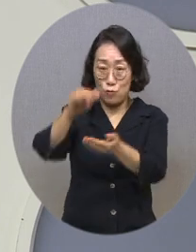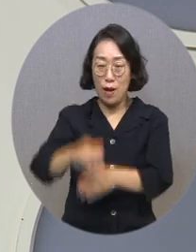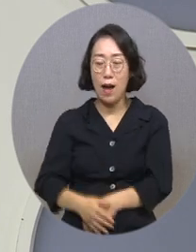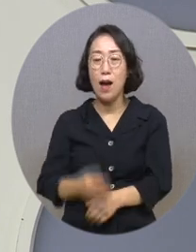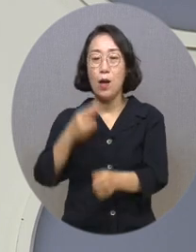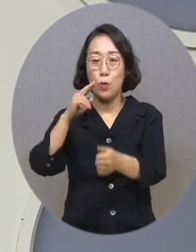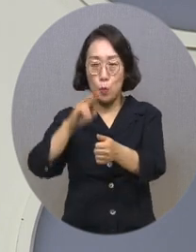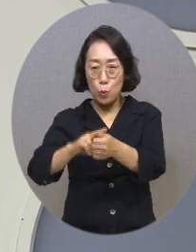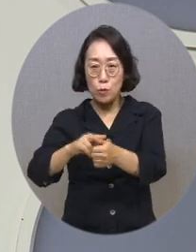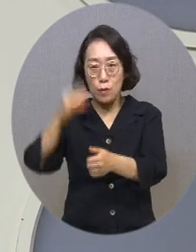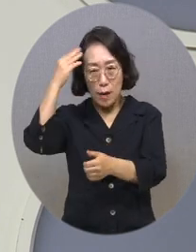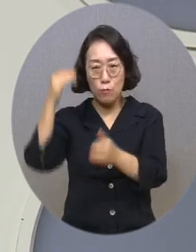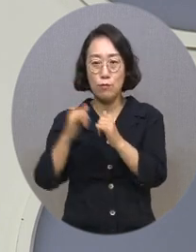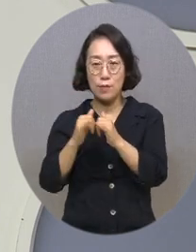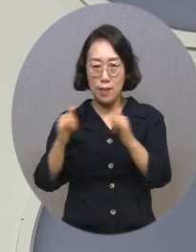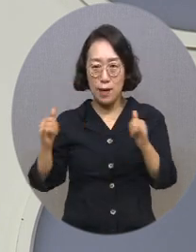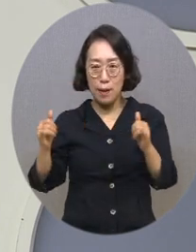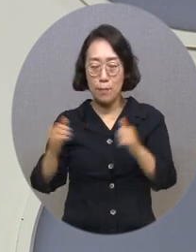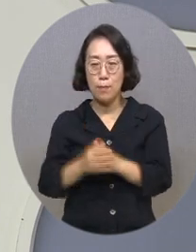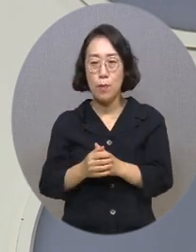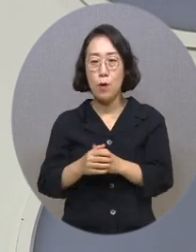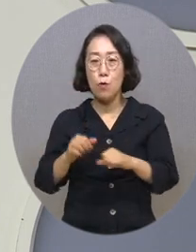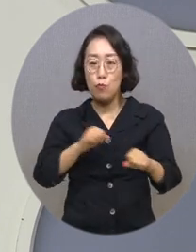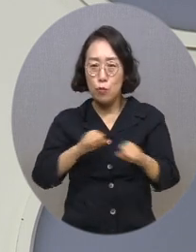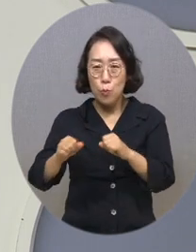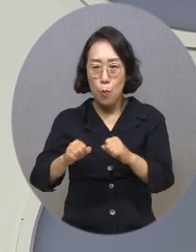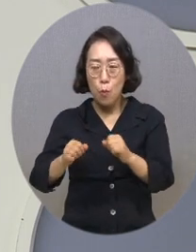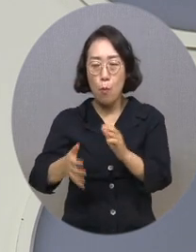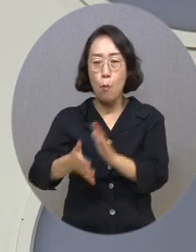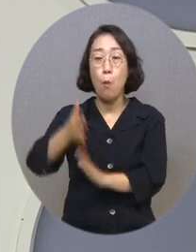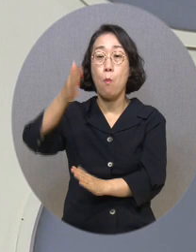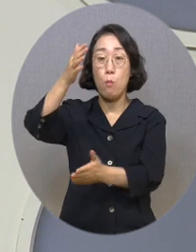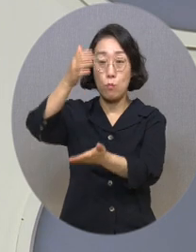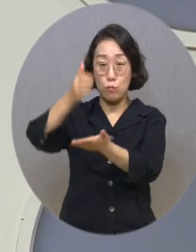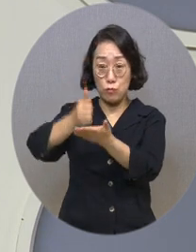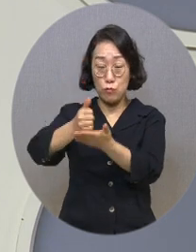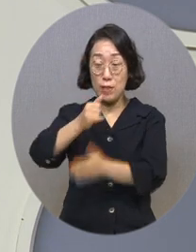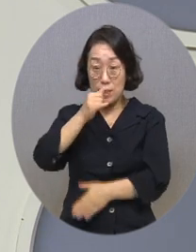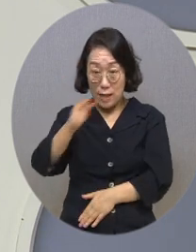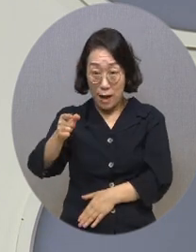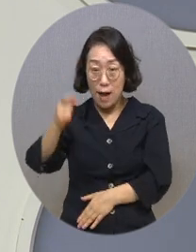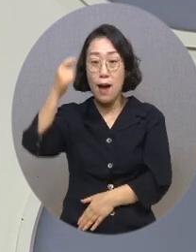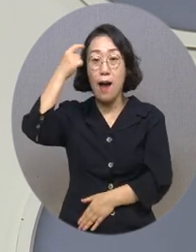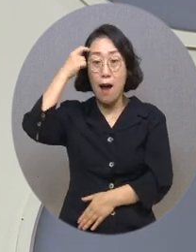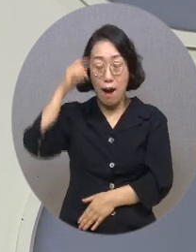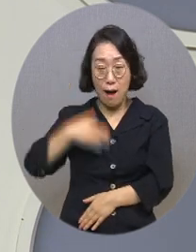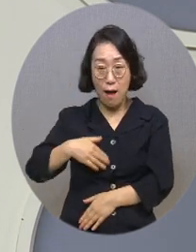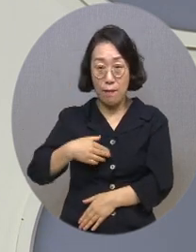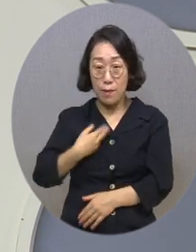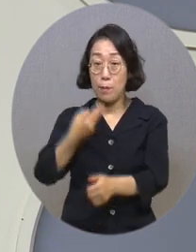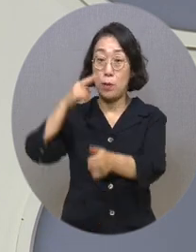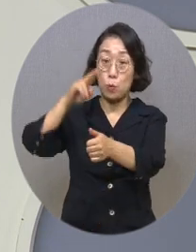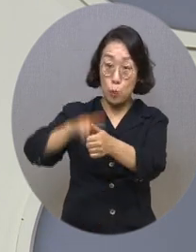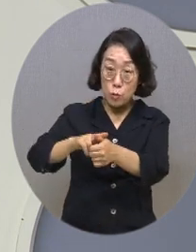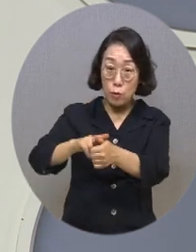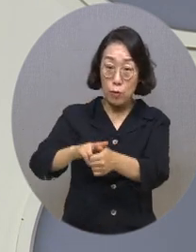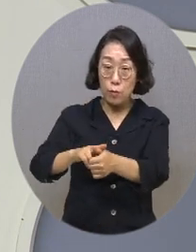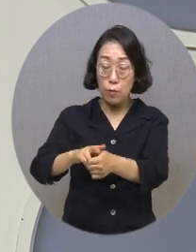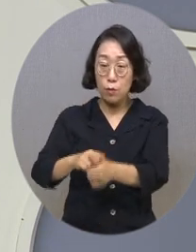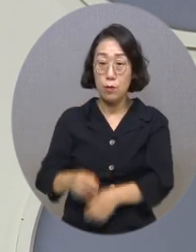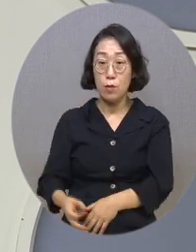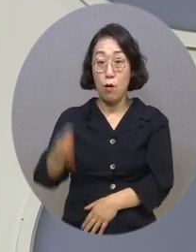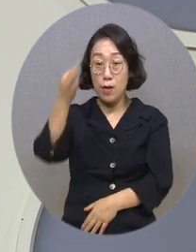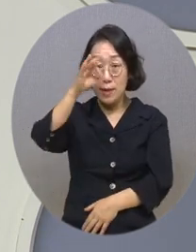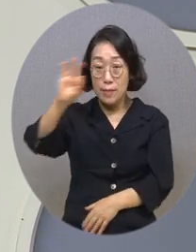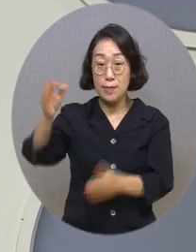한국인 운동본부가 있는 줄 알았어요. 그래서 거기에 관심을 갖고 내가 만일 도전해서 그런 인증을 받을 수 있는